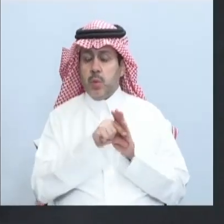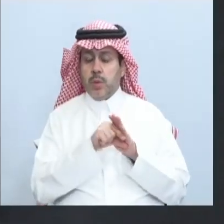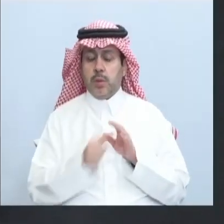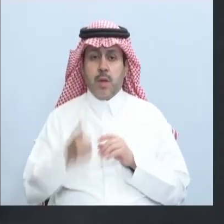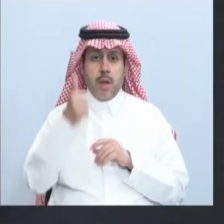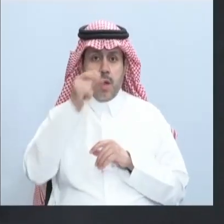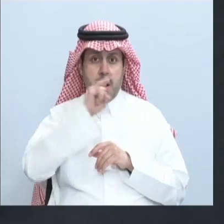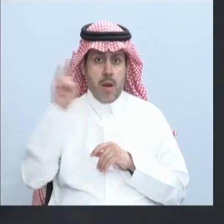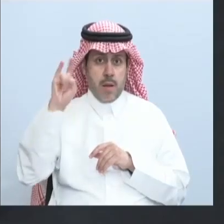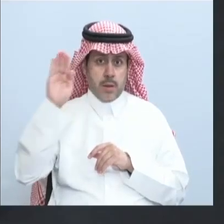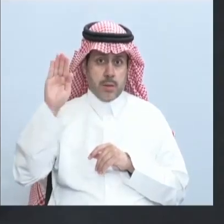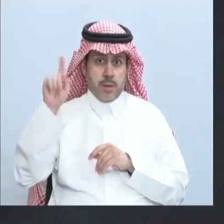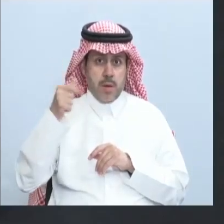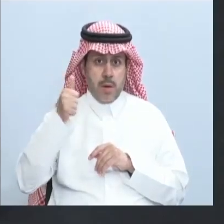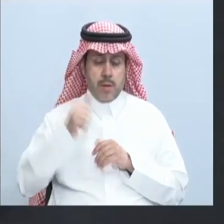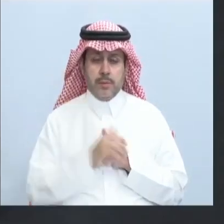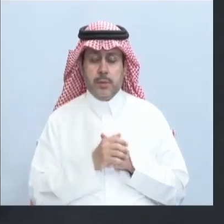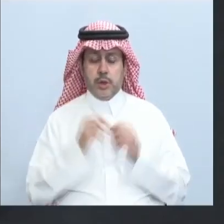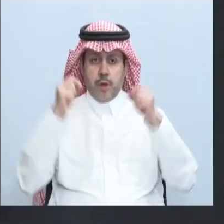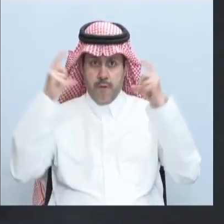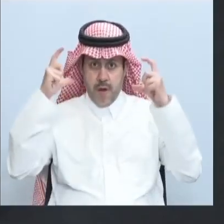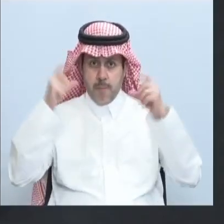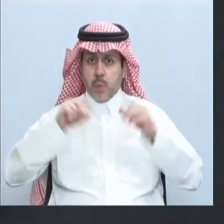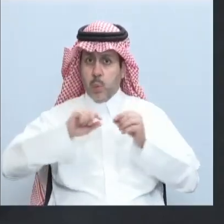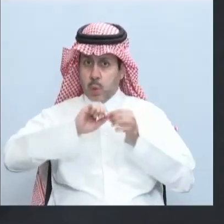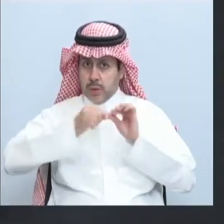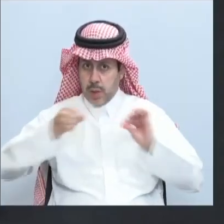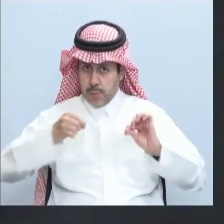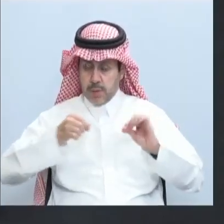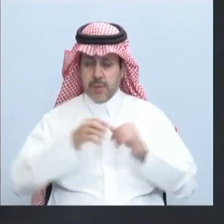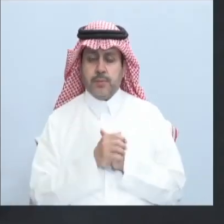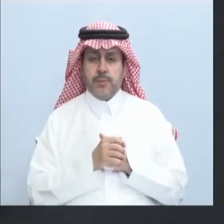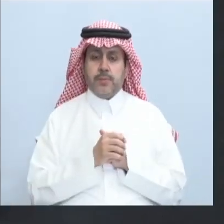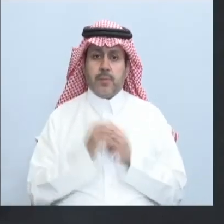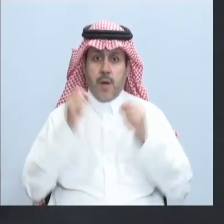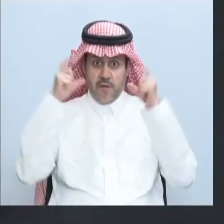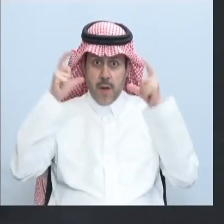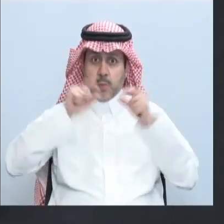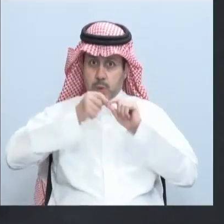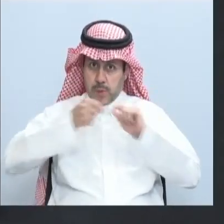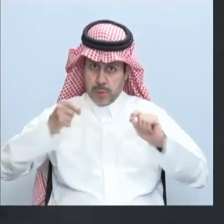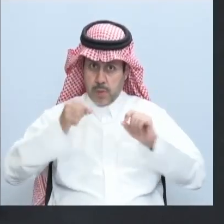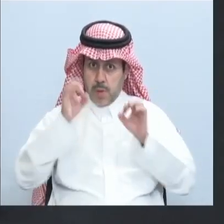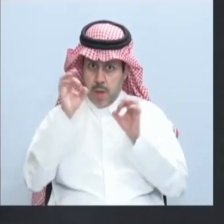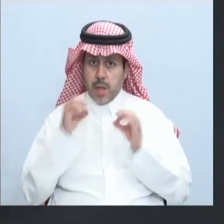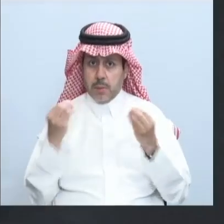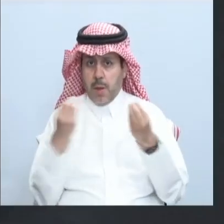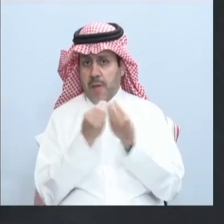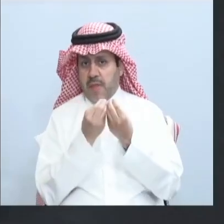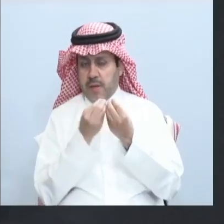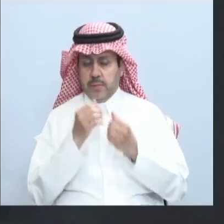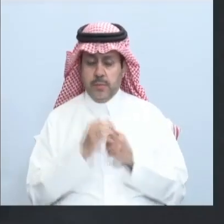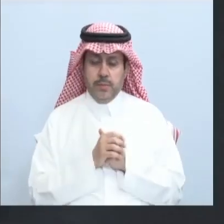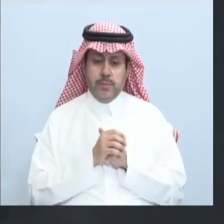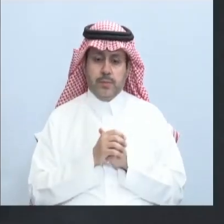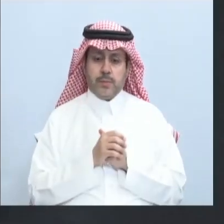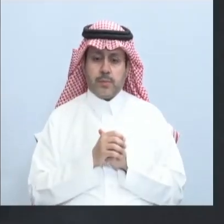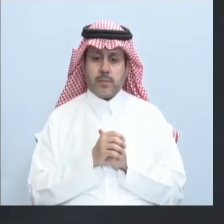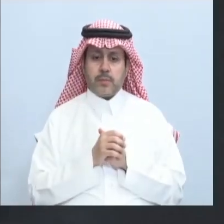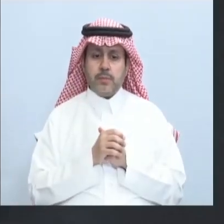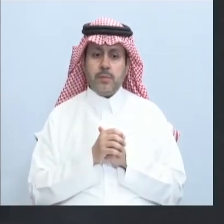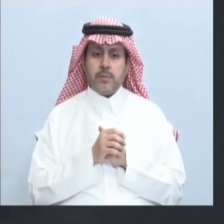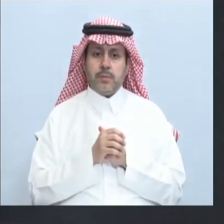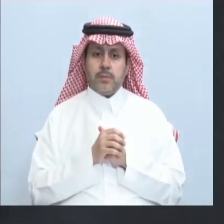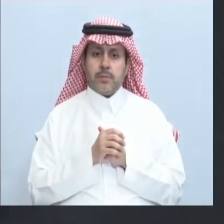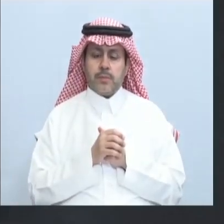الاسراء لكي تفهم وتربط بين بين هذه الايات والايه التي في سوره